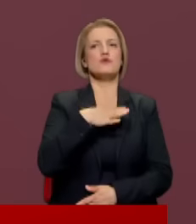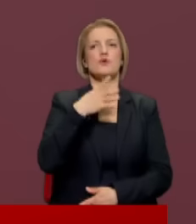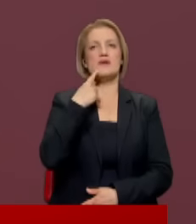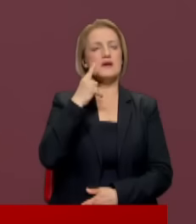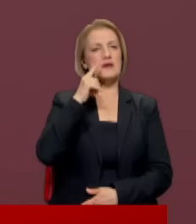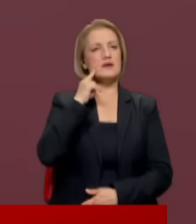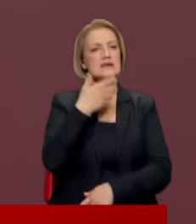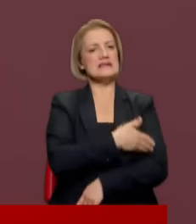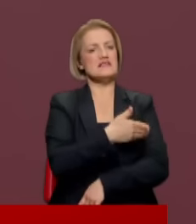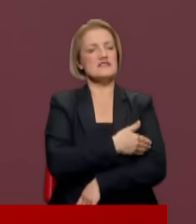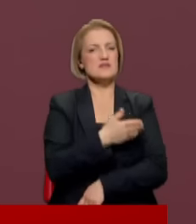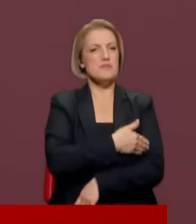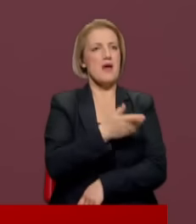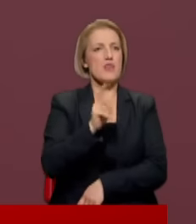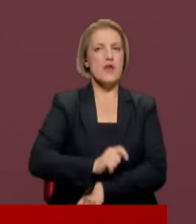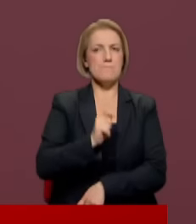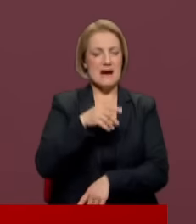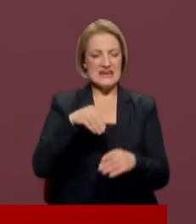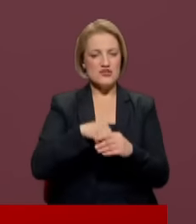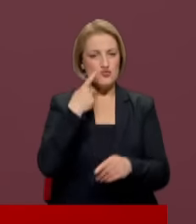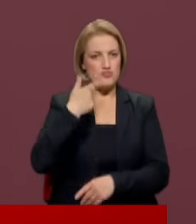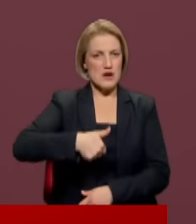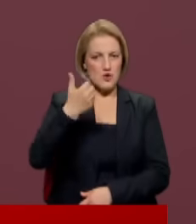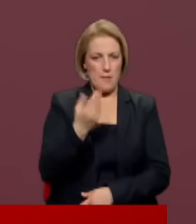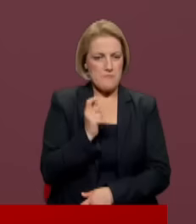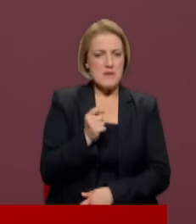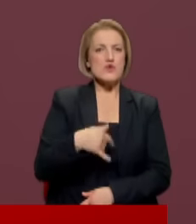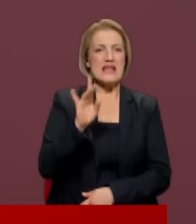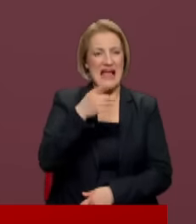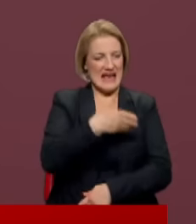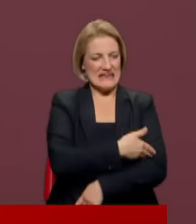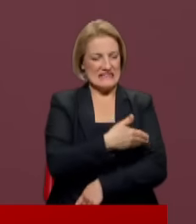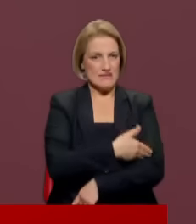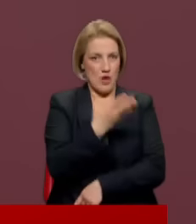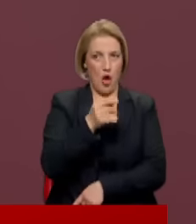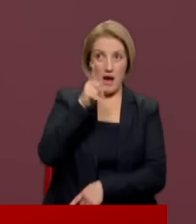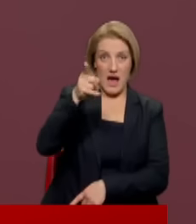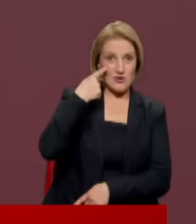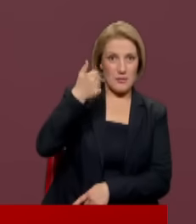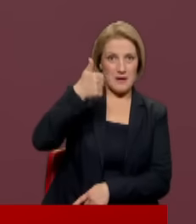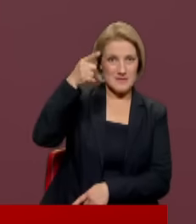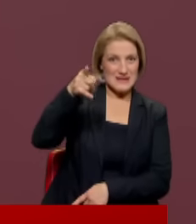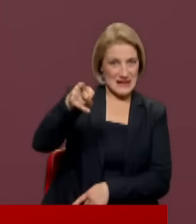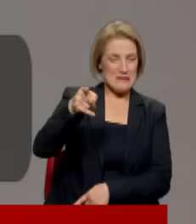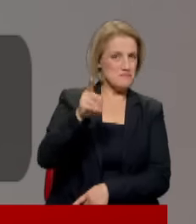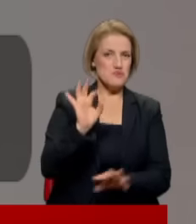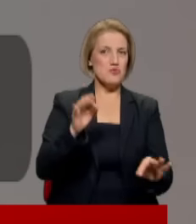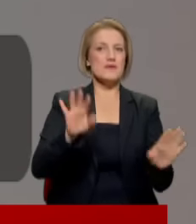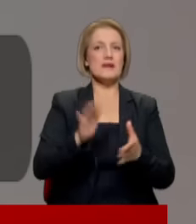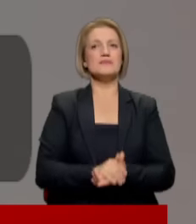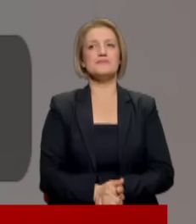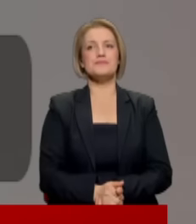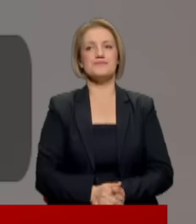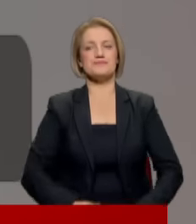ülkesine hizmet etmek için illaki Cumhurbaşkanı olmak zorunda değil o Eğer tek hizmet makamı olarak orayı görüyorsa Bu da çok mümkün gözükmüyor benim